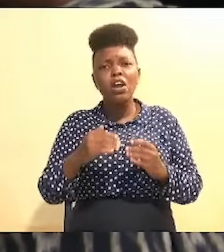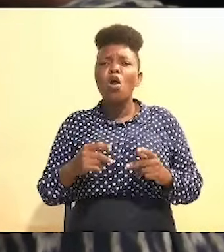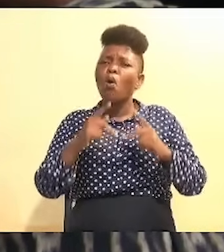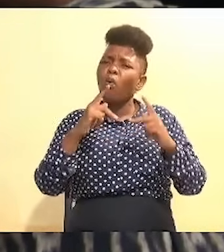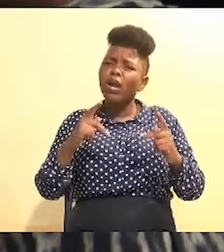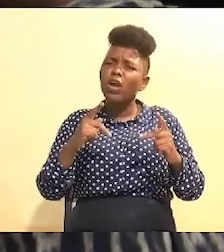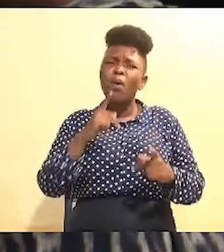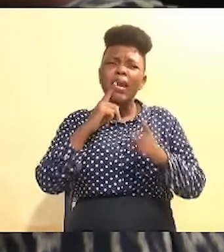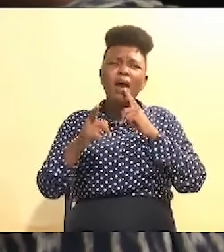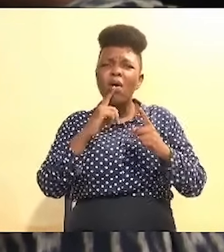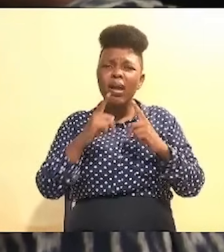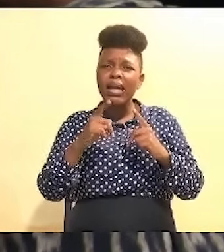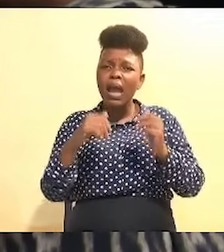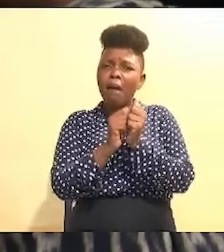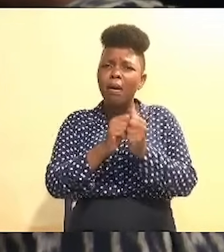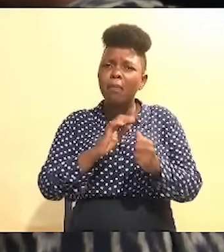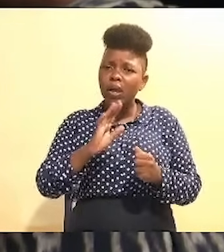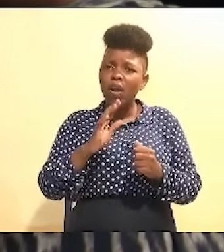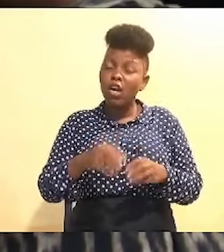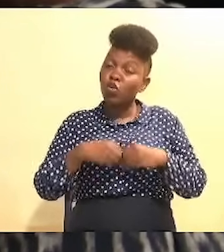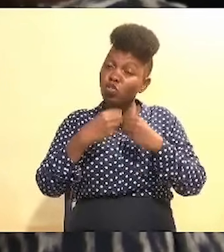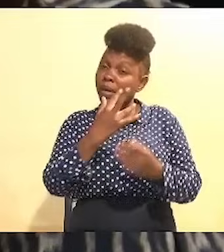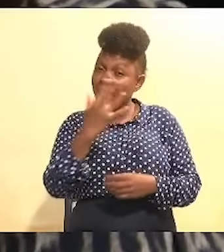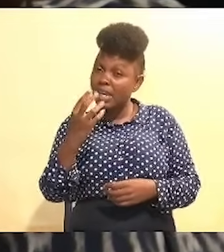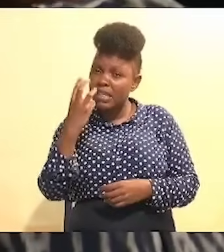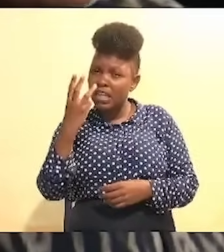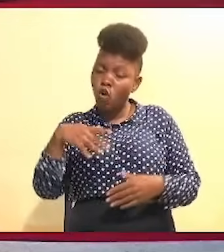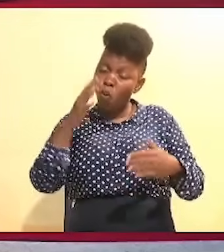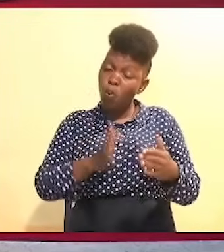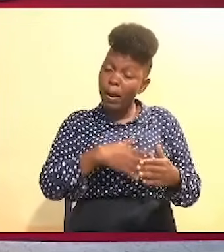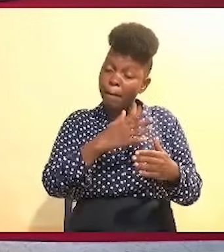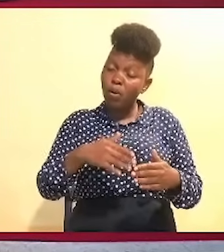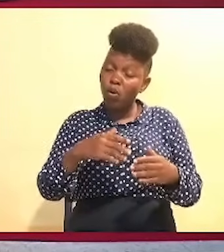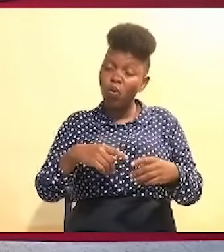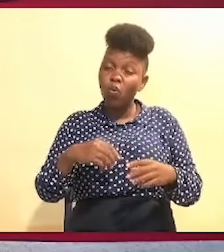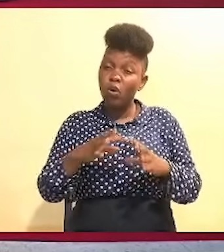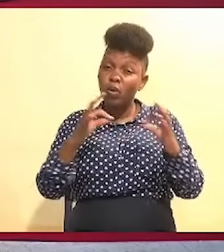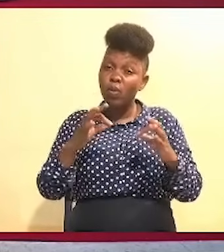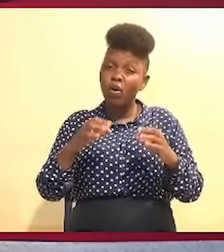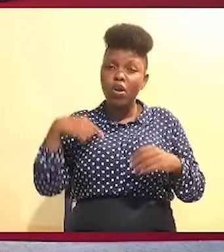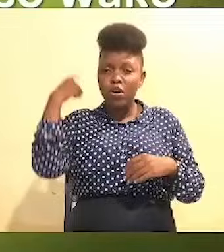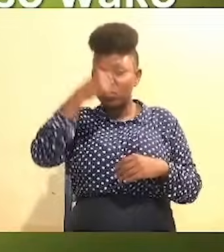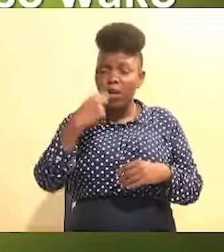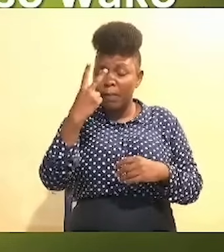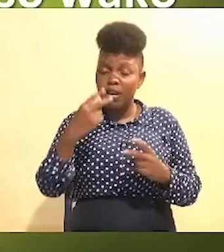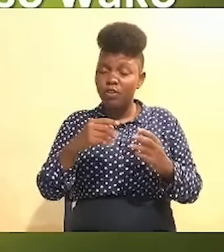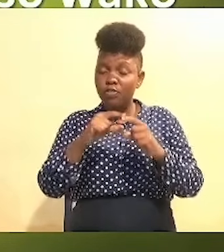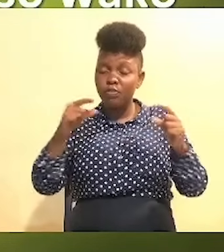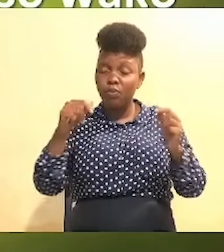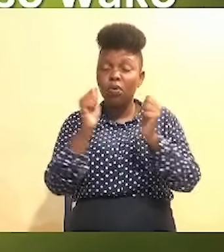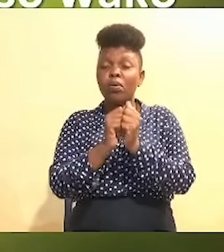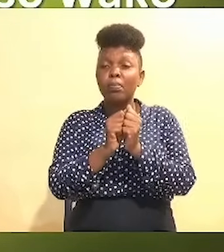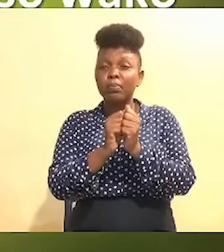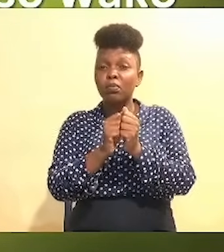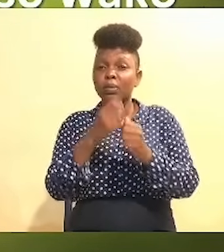wanaongea mashairi yao na yanatupatia hizi aina tatu. Wimbo ulio bora sura ya 2 fungu la 14 kuna maneno haya. Huwa